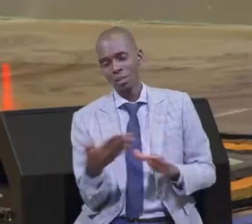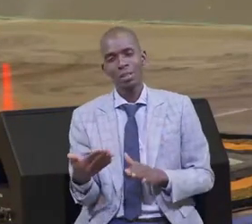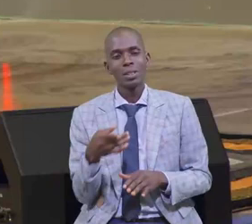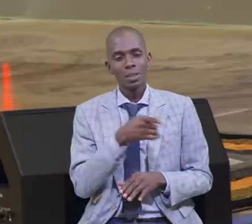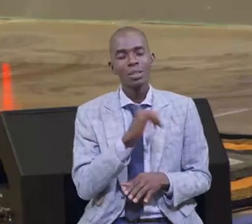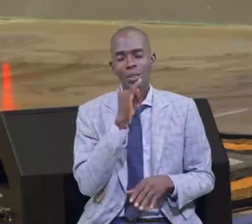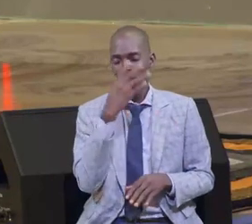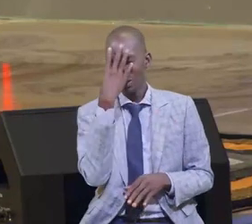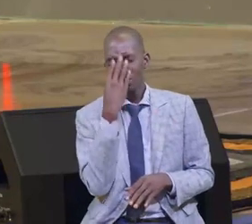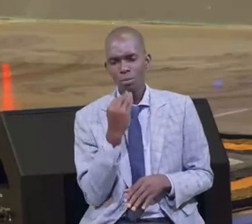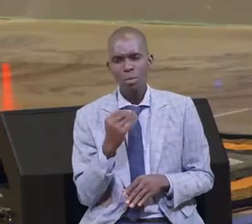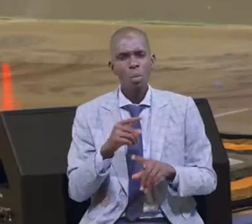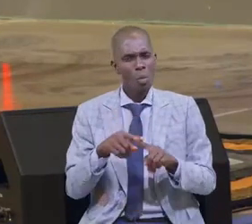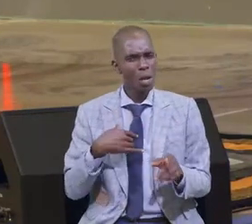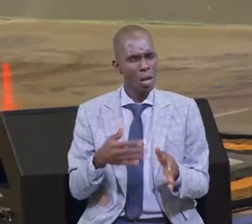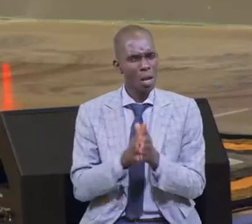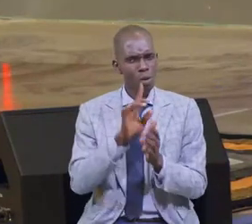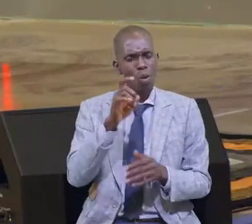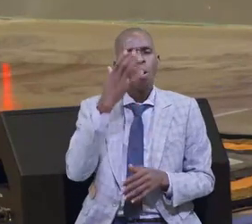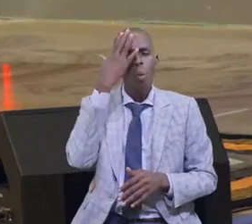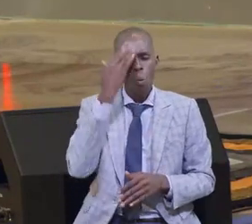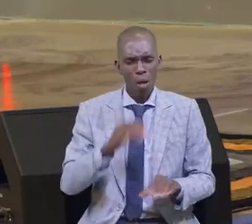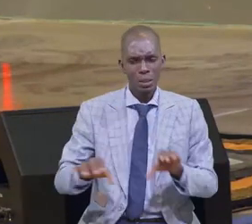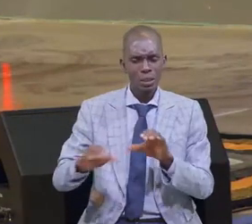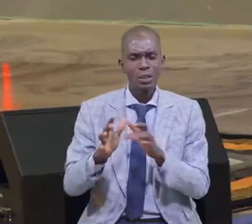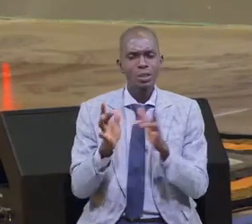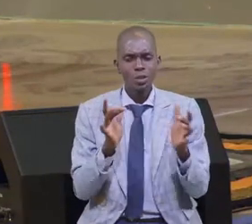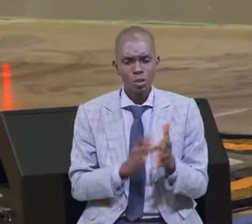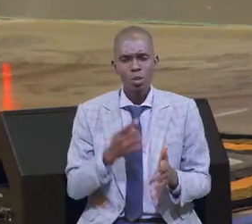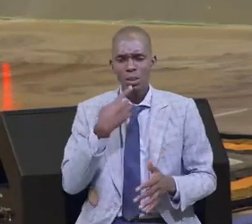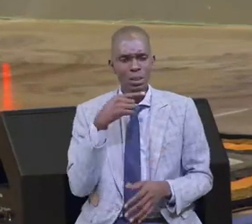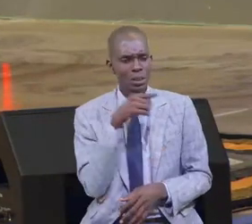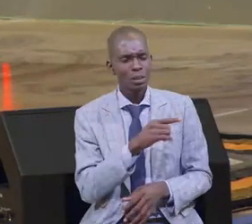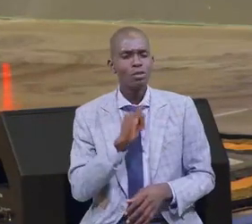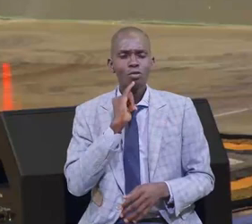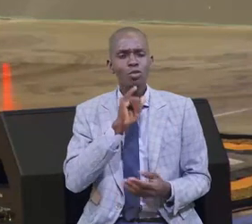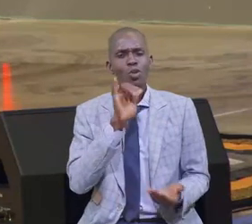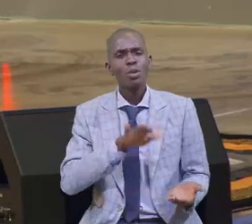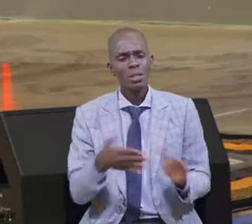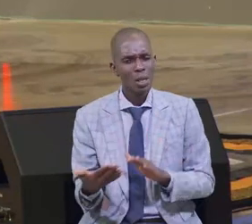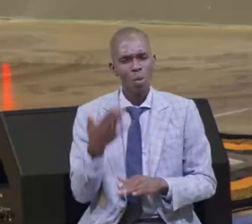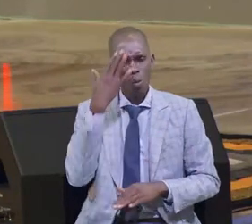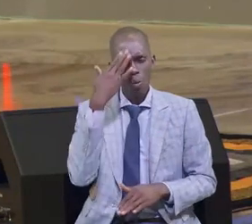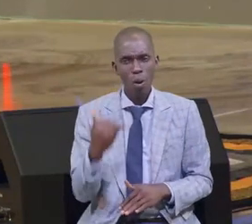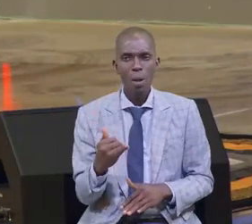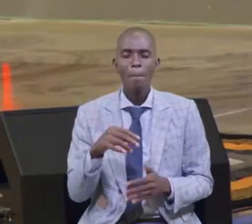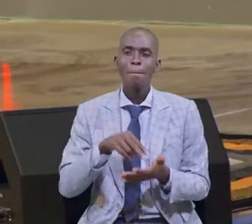fait, pourquoi Jésus a-t-il parlé de cette manière? Et disait que aussi facile